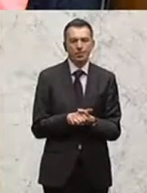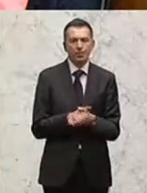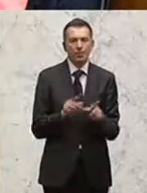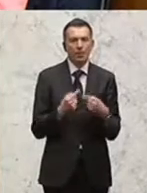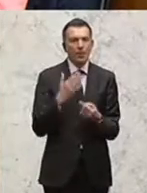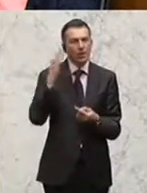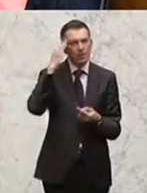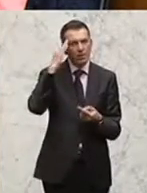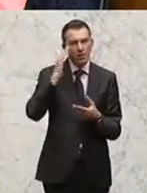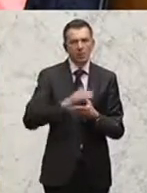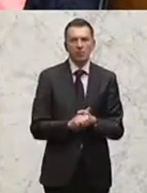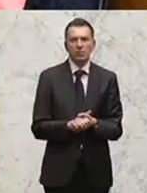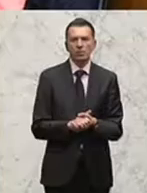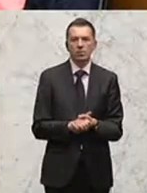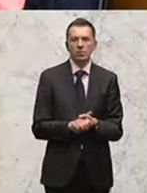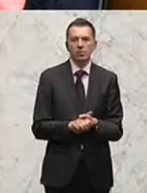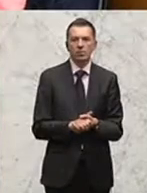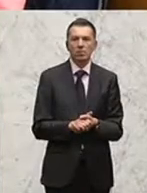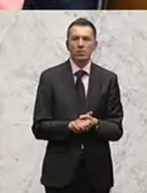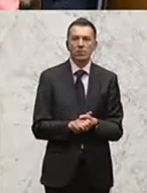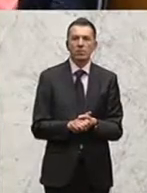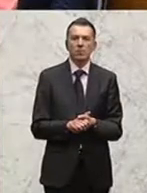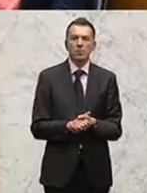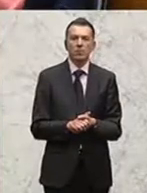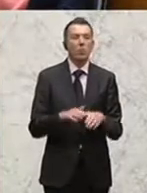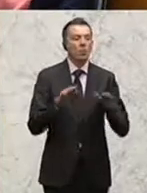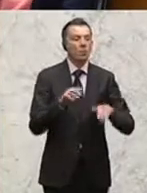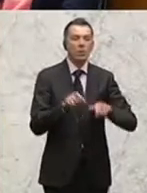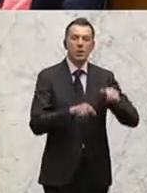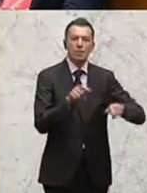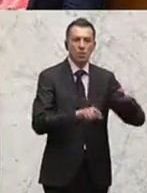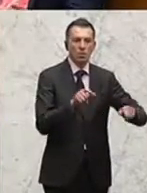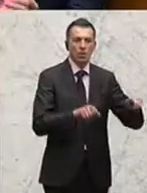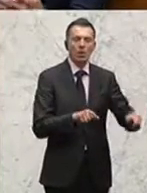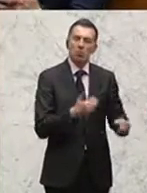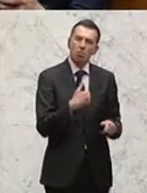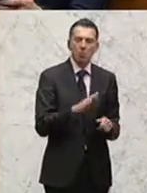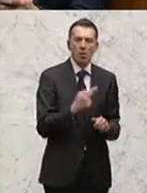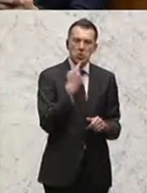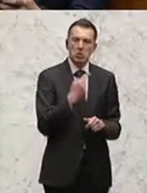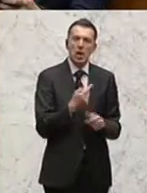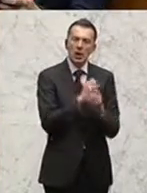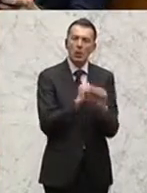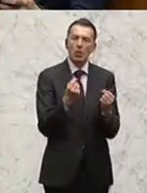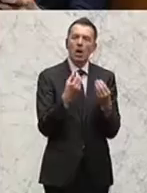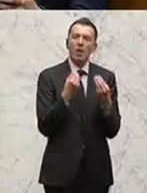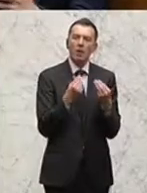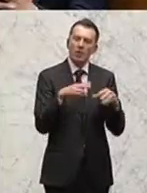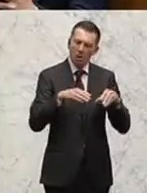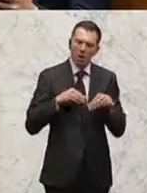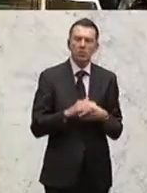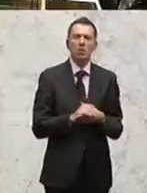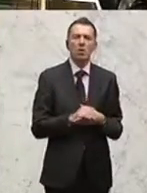wir wissen, dass der Großteil der Muslime zu diesen demokratischen Werten steht, dass der Großteil